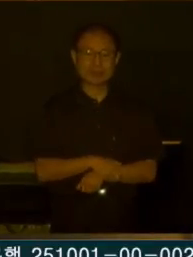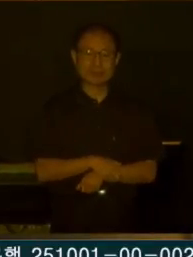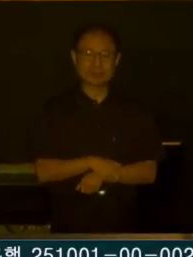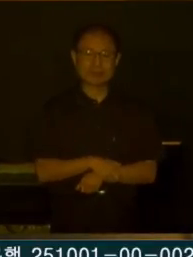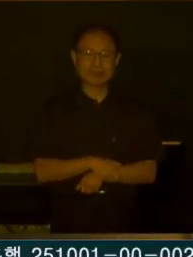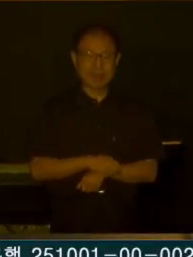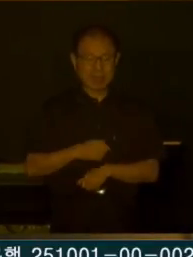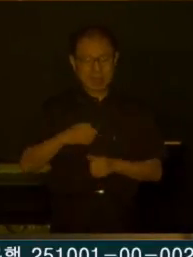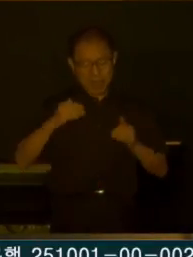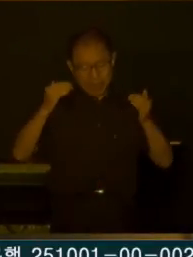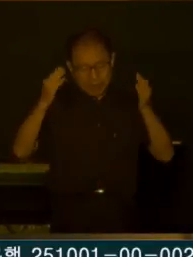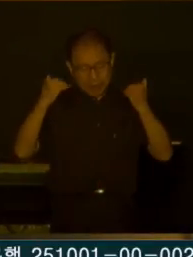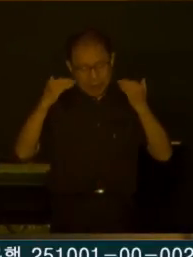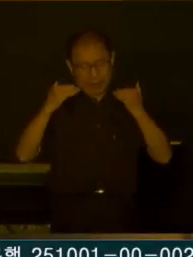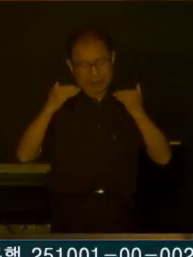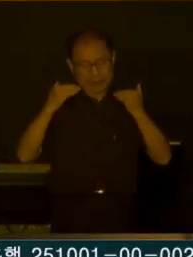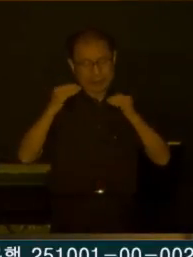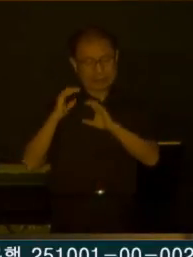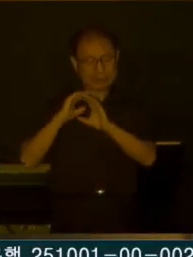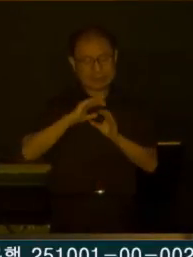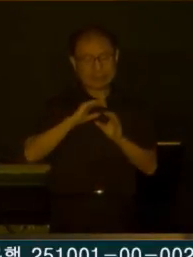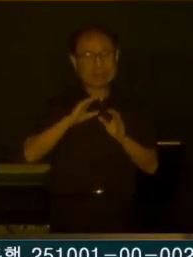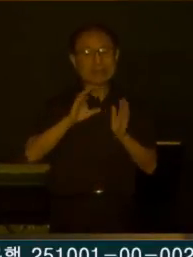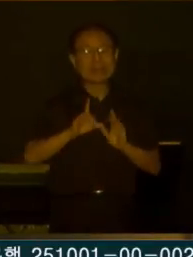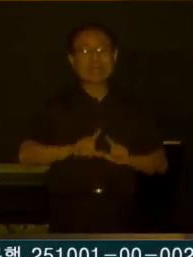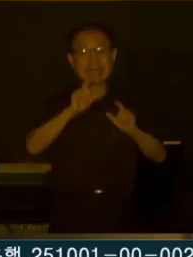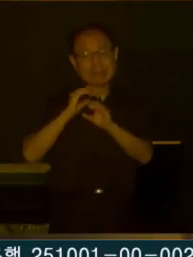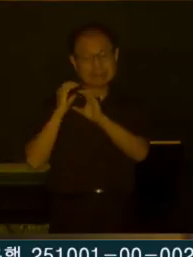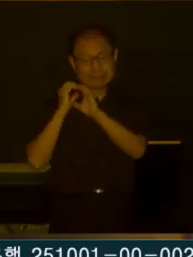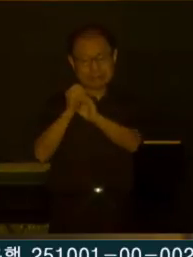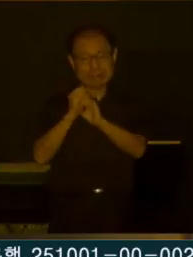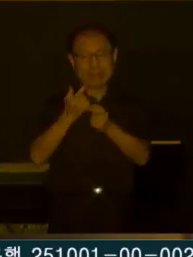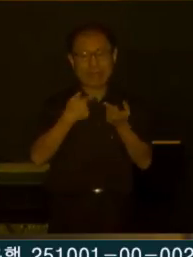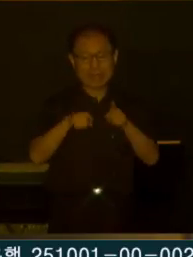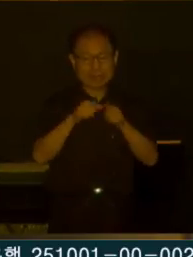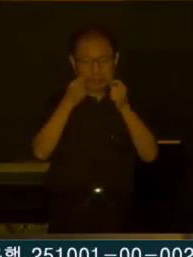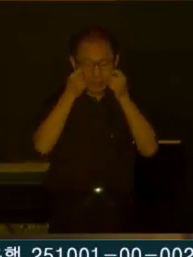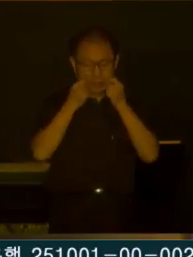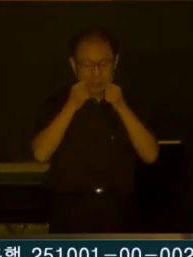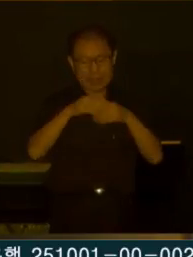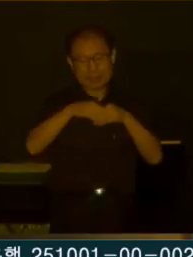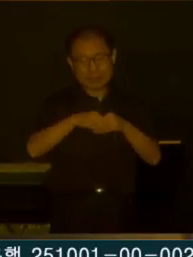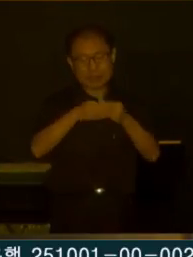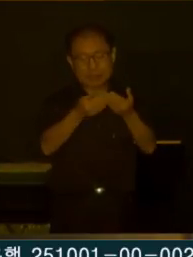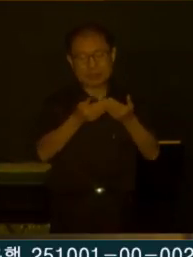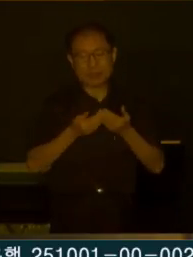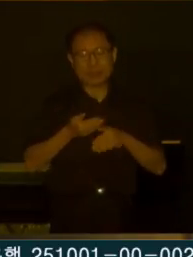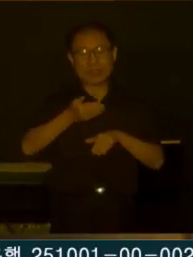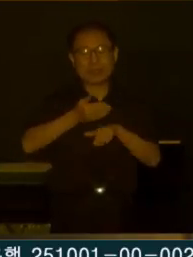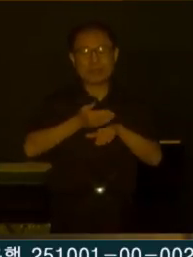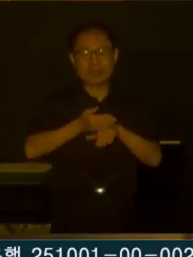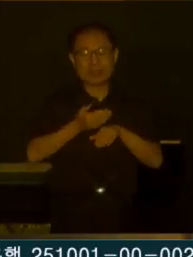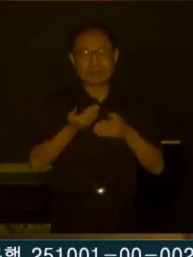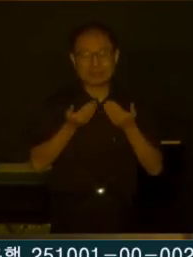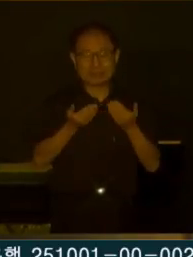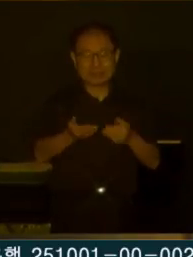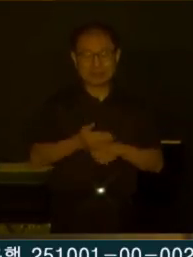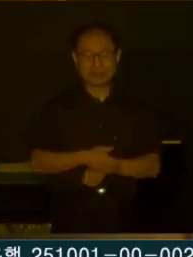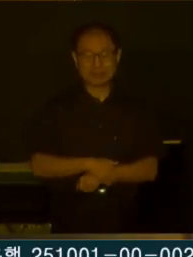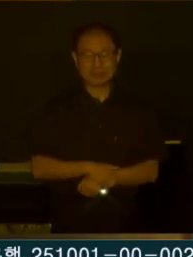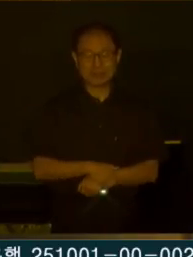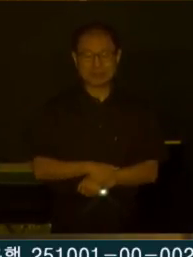그 덥고 뜨거웠던 영결식에서 함께 울어주시고 손잡아 주셔서 감사합니다.